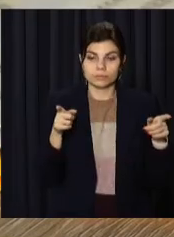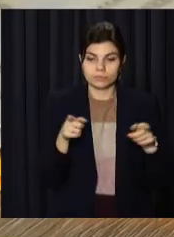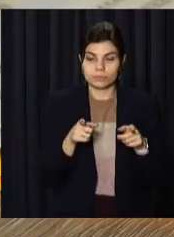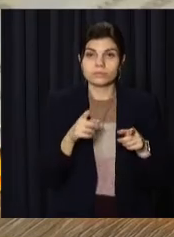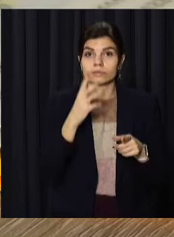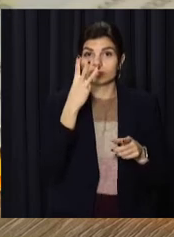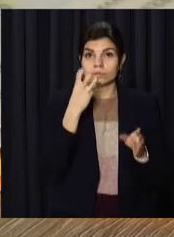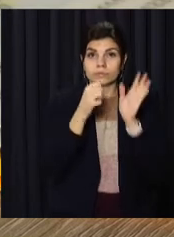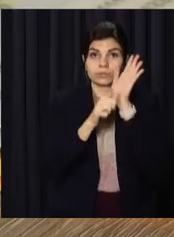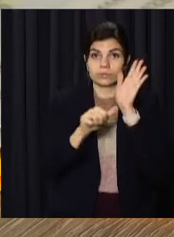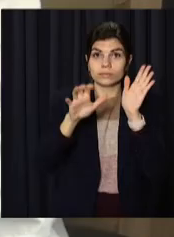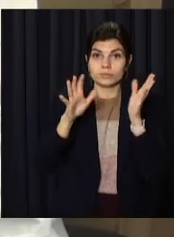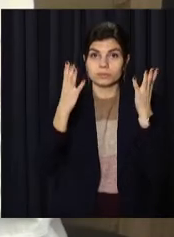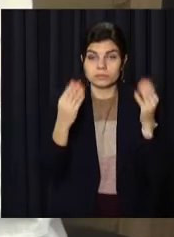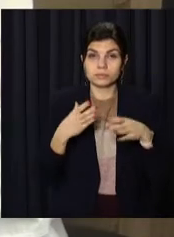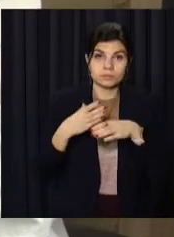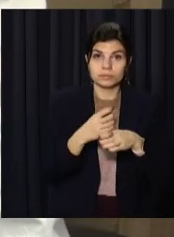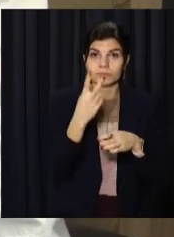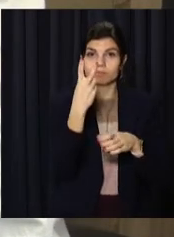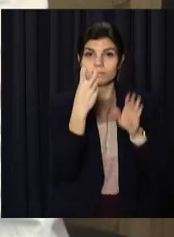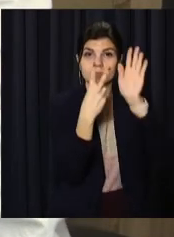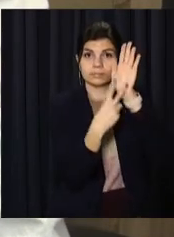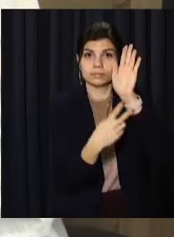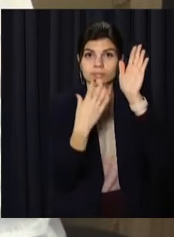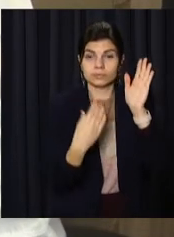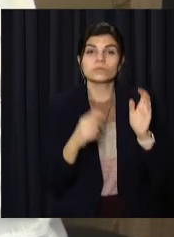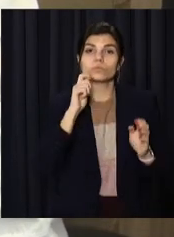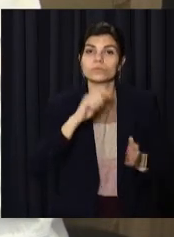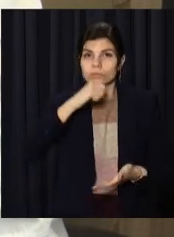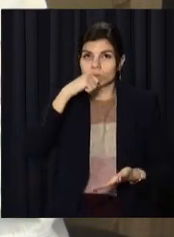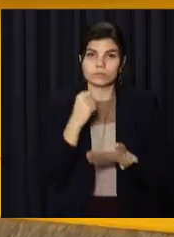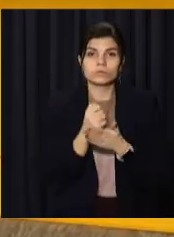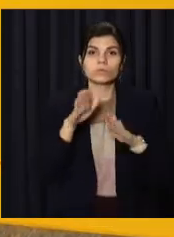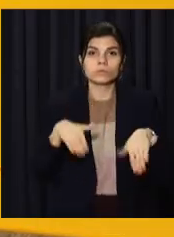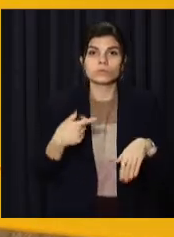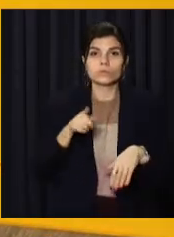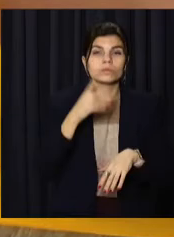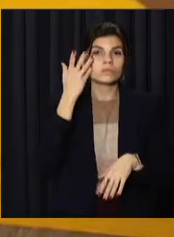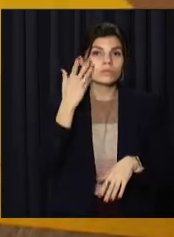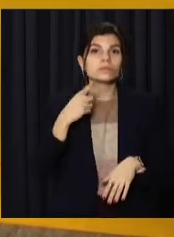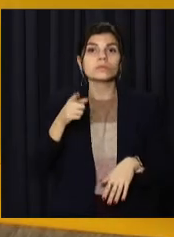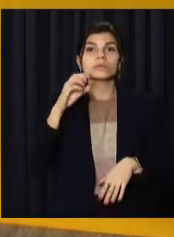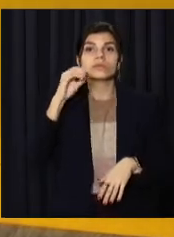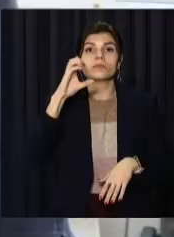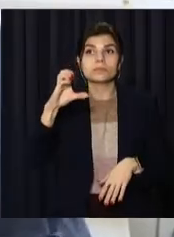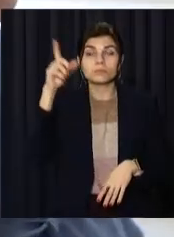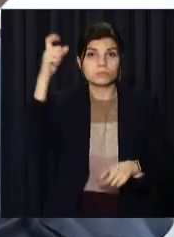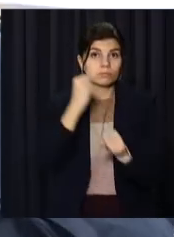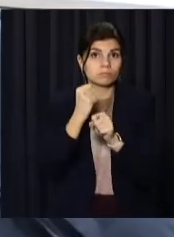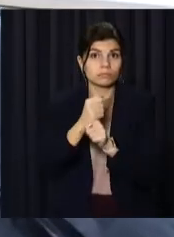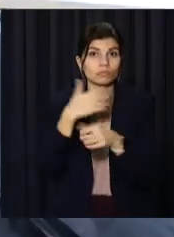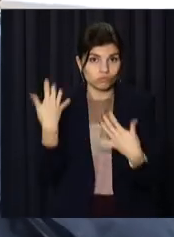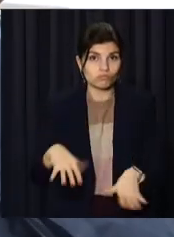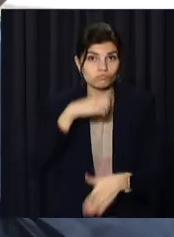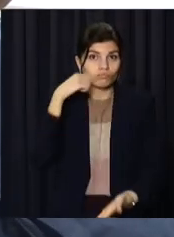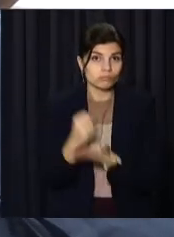з 365 днів до 270 в Україні ухвалили після того, як такий крок зробила у ЄС.